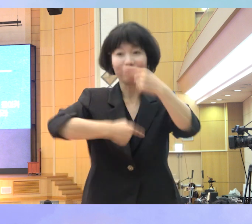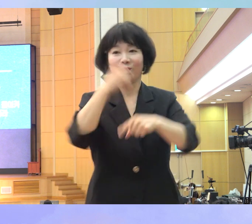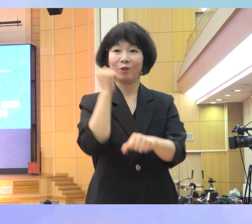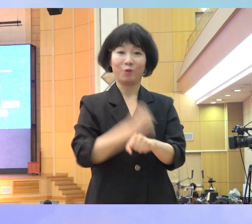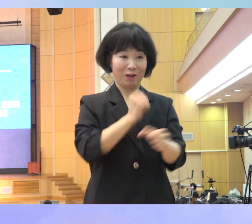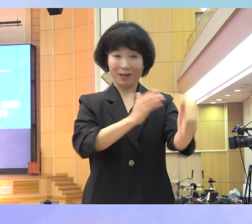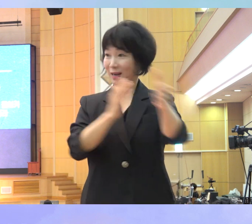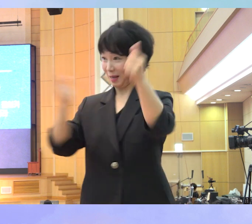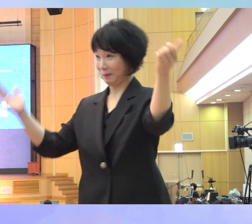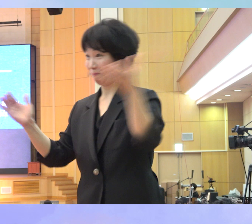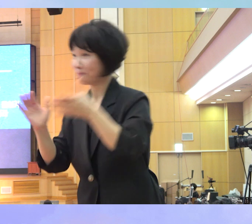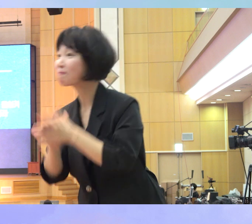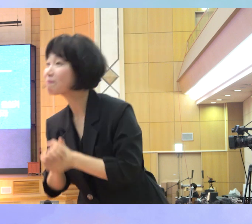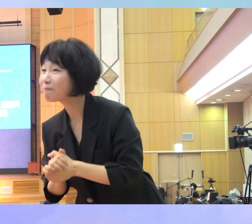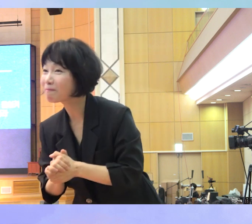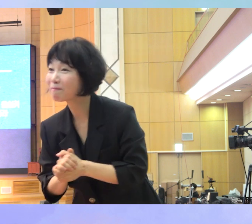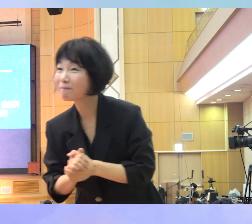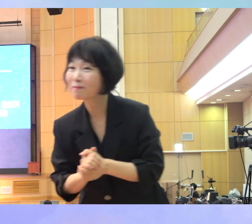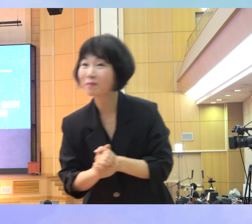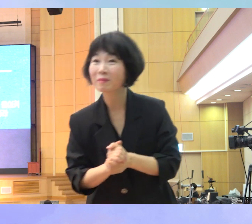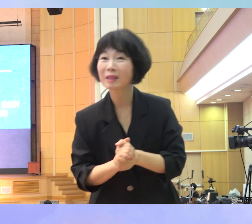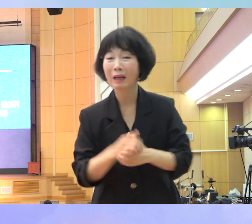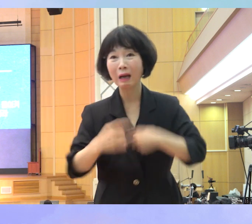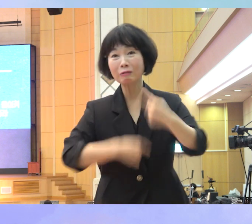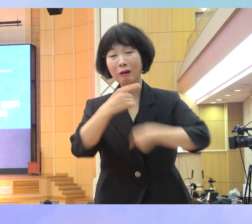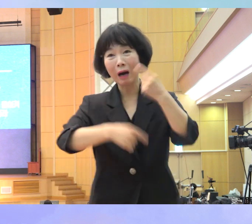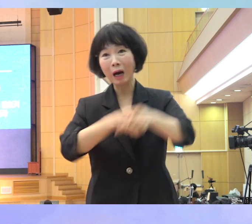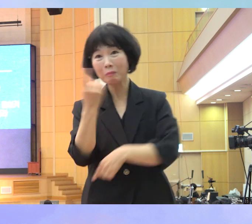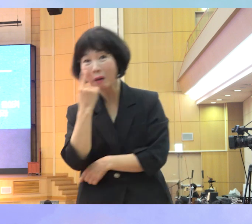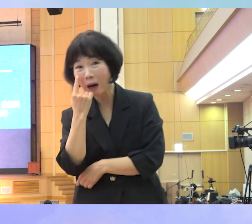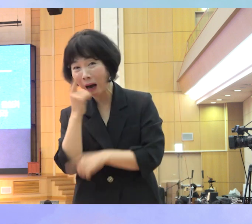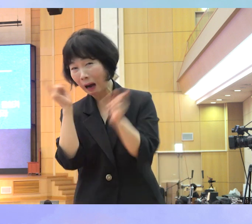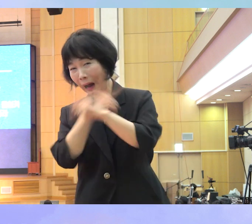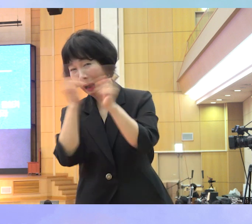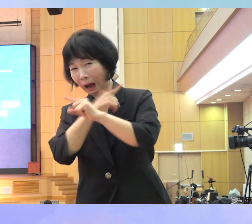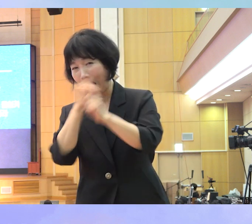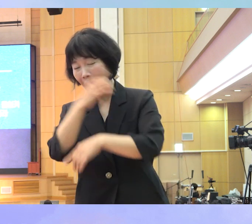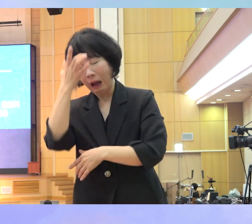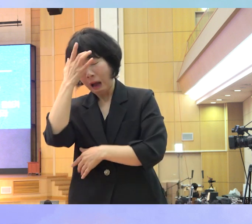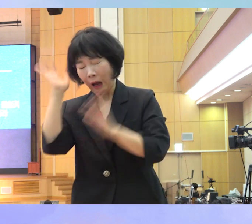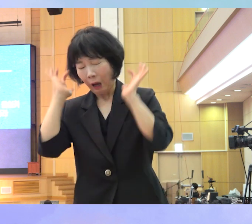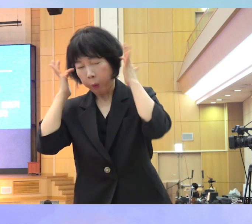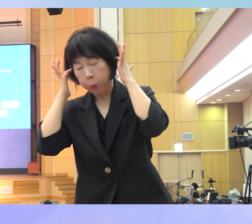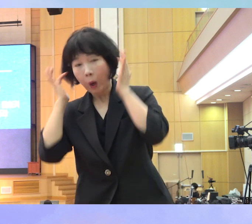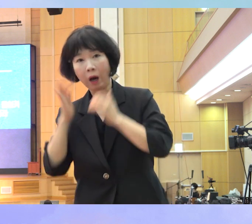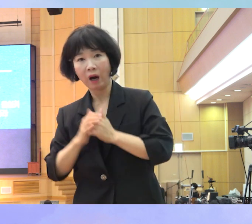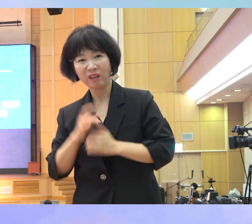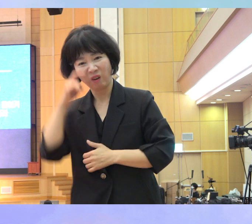할렐루야. 자꾸 누추한 말, 더럽고 거지 같은 말,